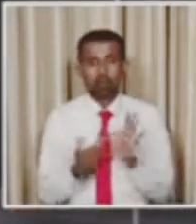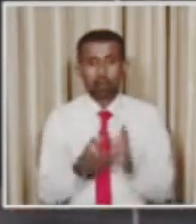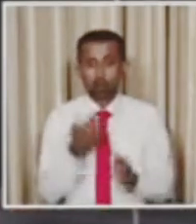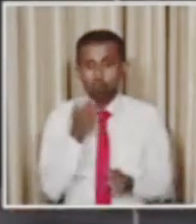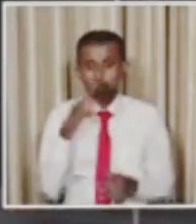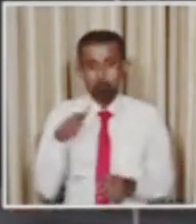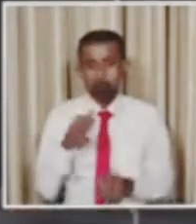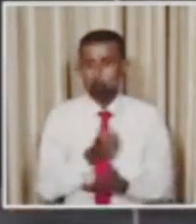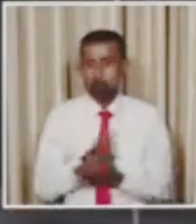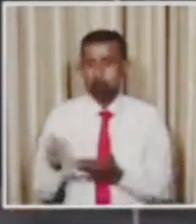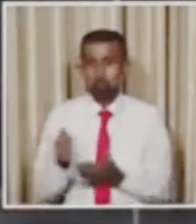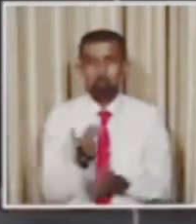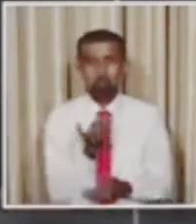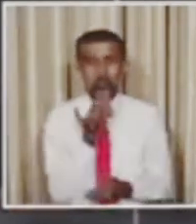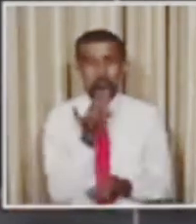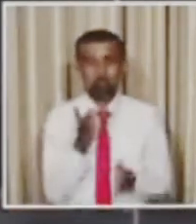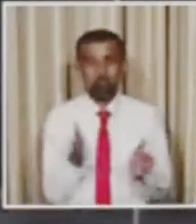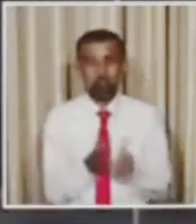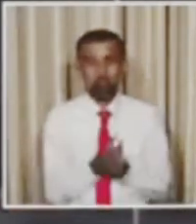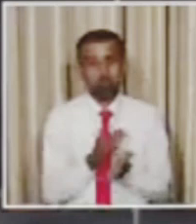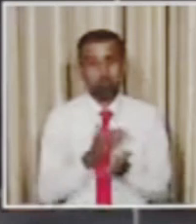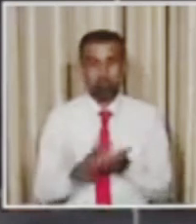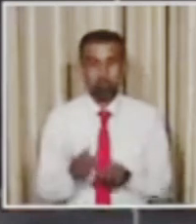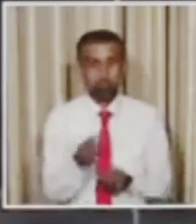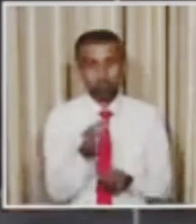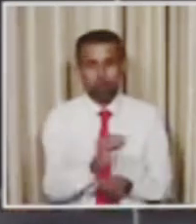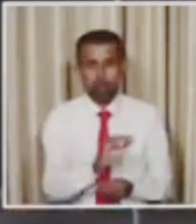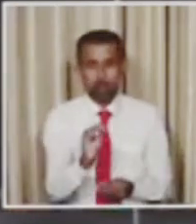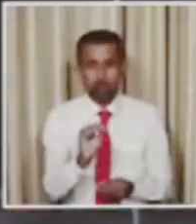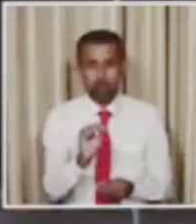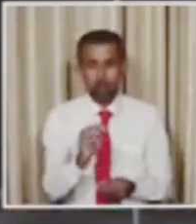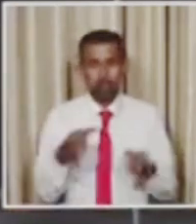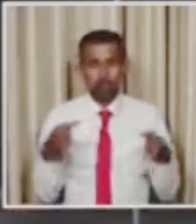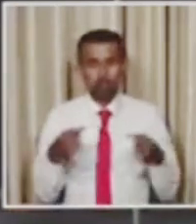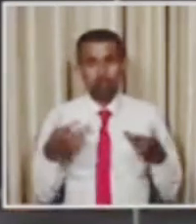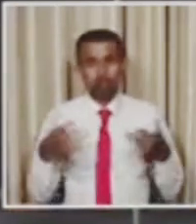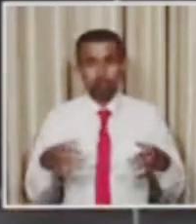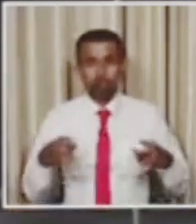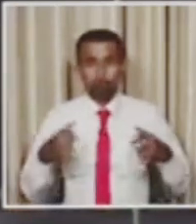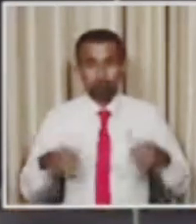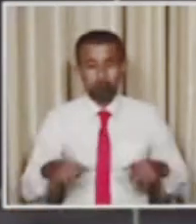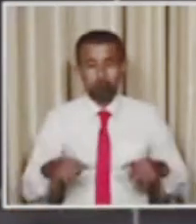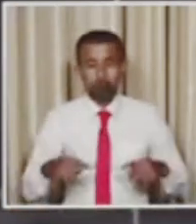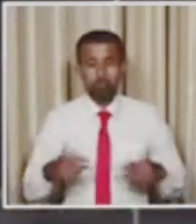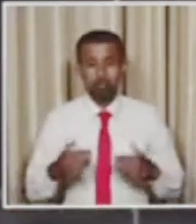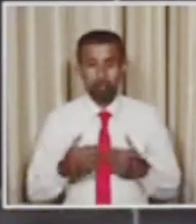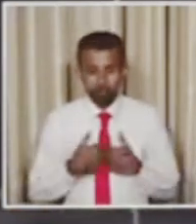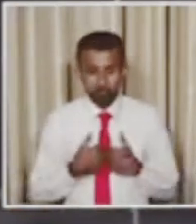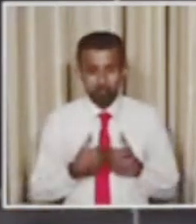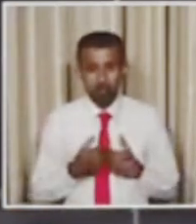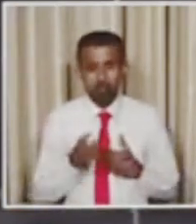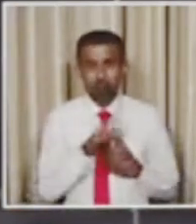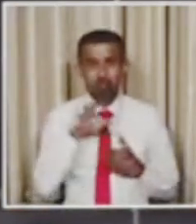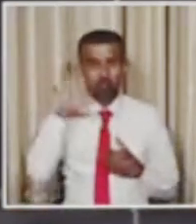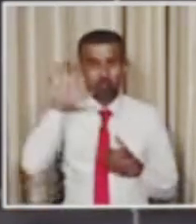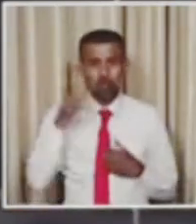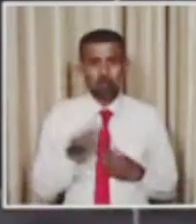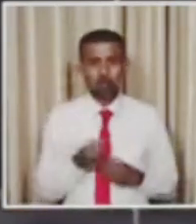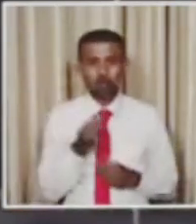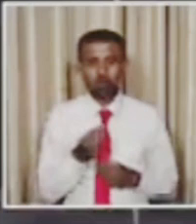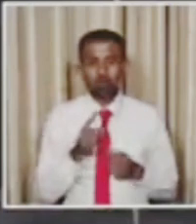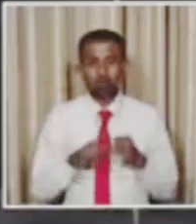කරන්න ඇමරිකාව සමග උදව් කරන්නම්, හැබැයි යුද්ධ ඉවර වුණාම අපිට වෙනම රටක් ඕන. මොකද